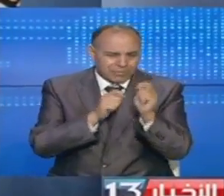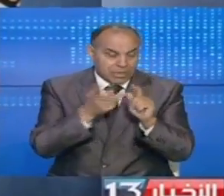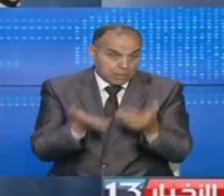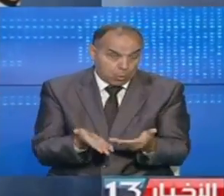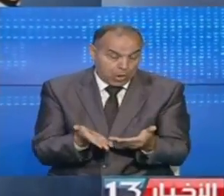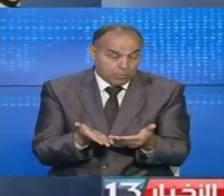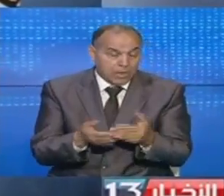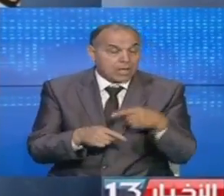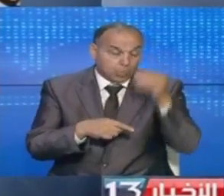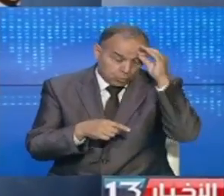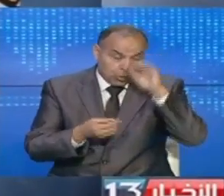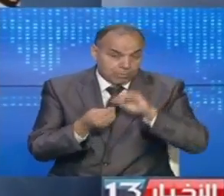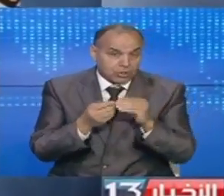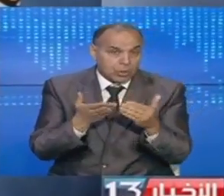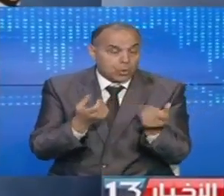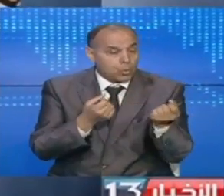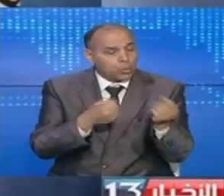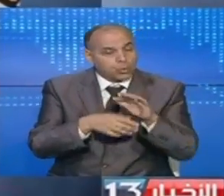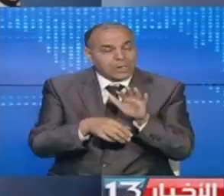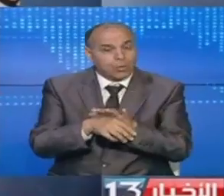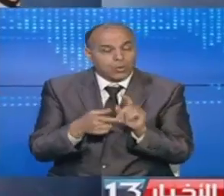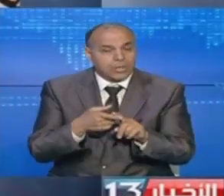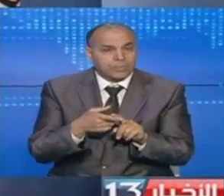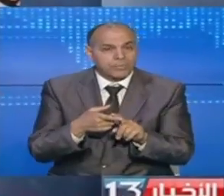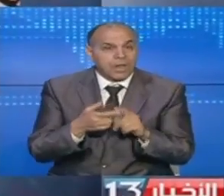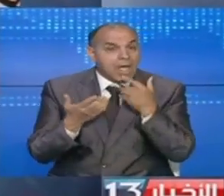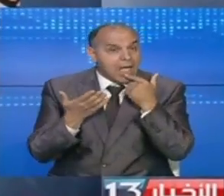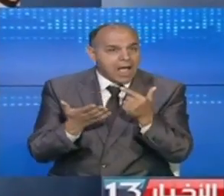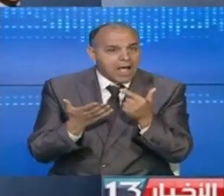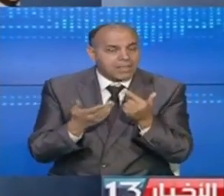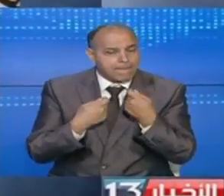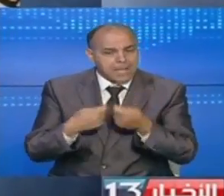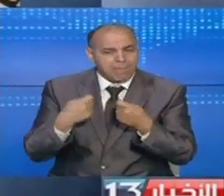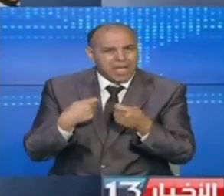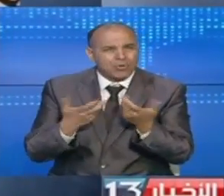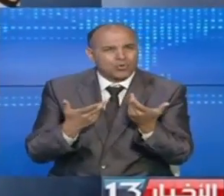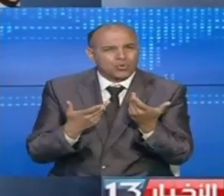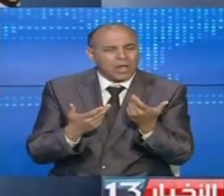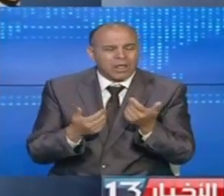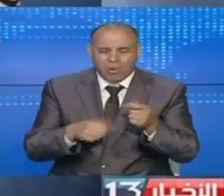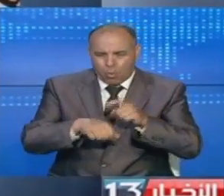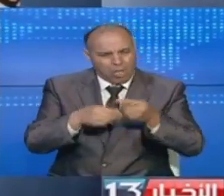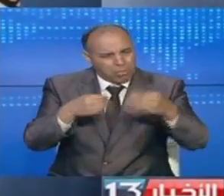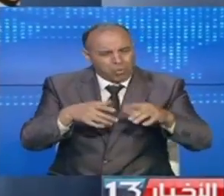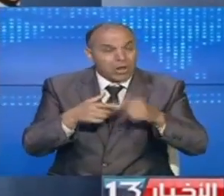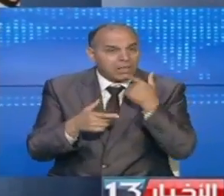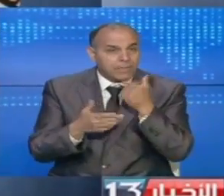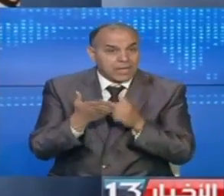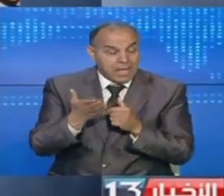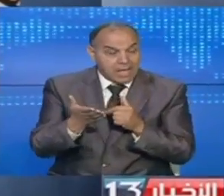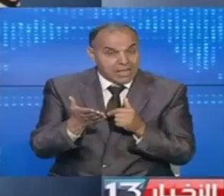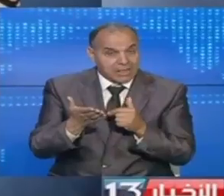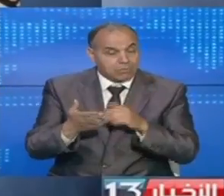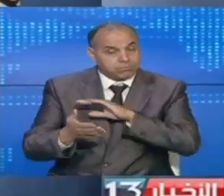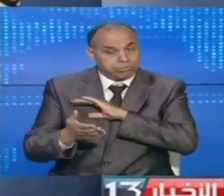الاستثنائي الذي تمر به البلاد في مقاومة جائحة كوفيد-19 لترويج معدات غير صالحة للاستعمال.